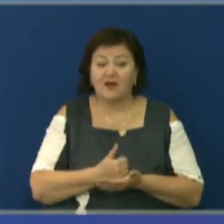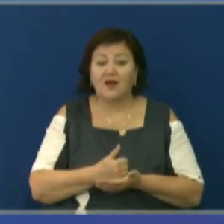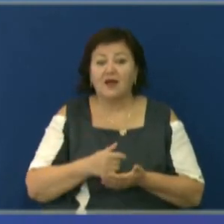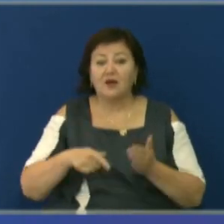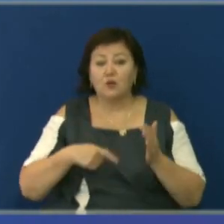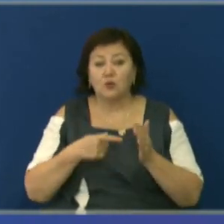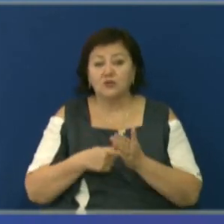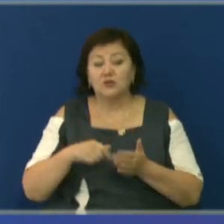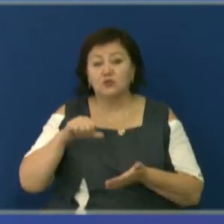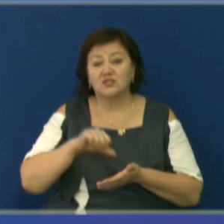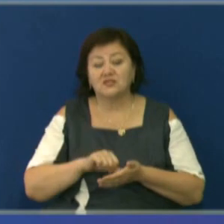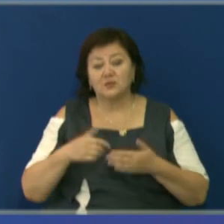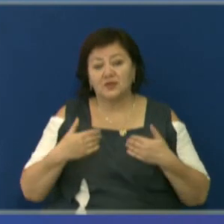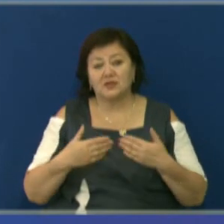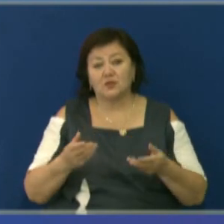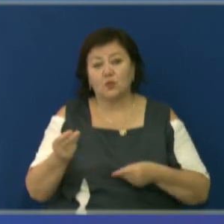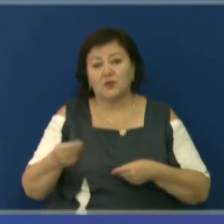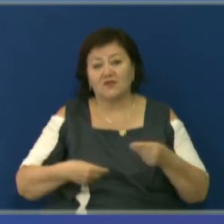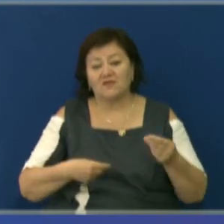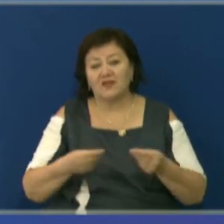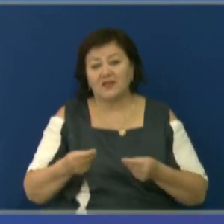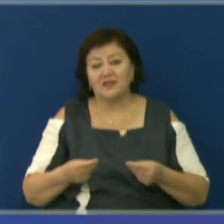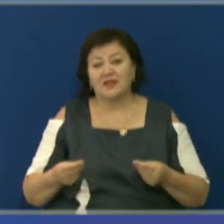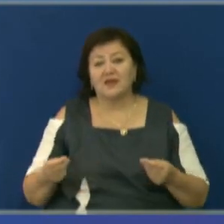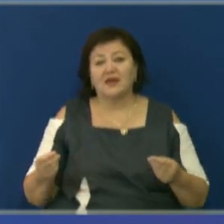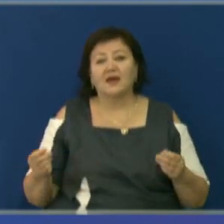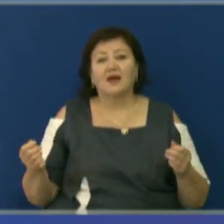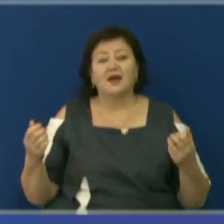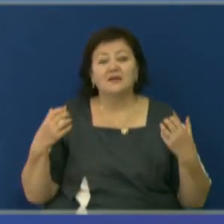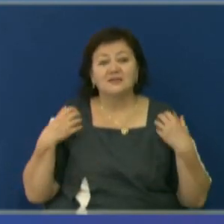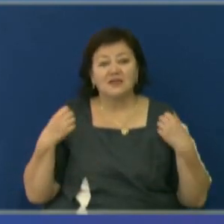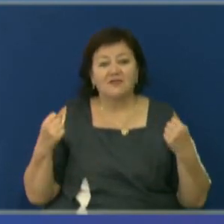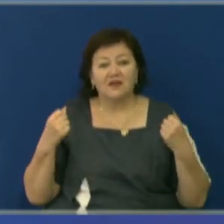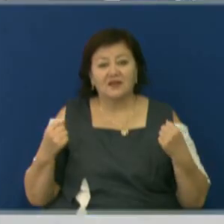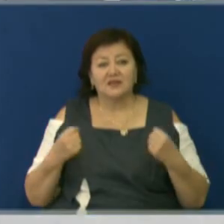Баяхметов, руководитель управления здравоохранения Восточно-Казахстанской области Ермек Умарбеков.